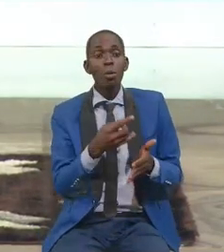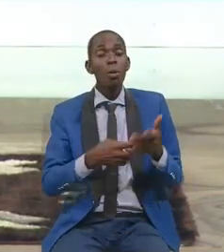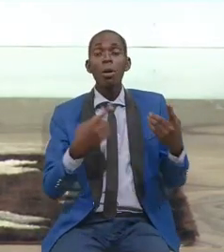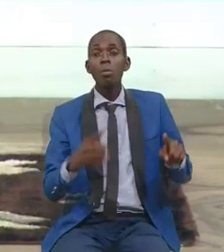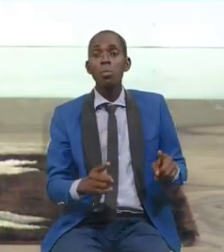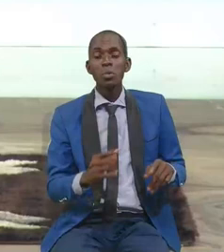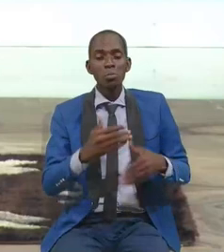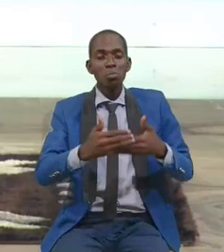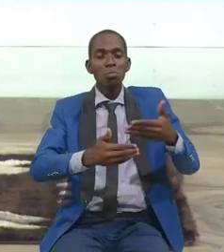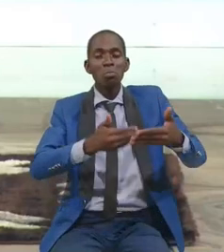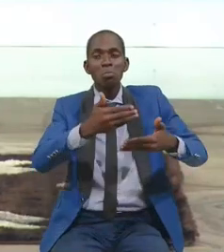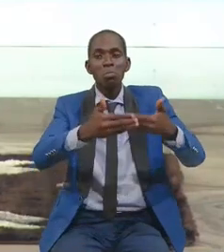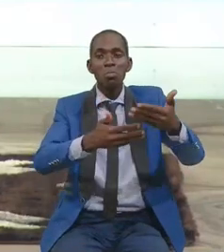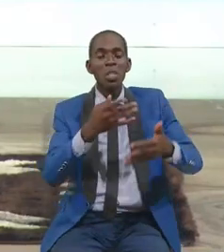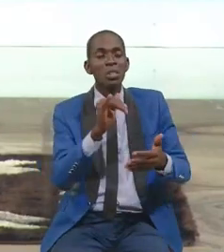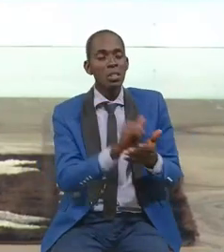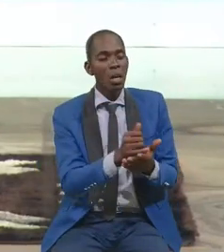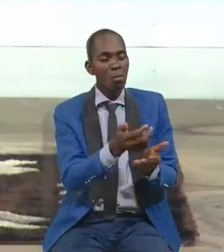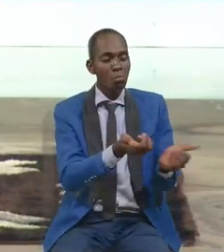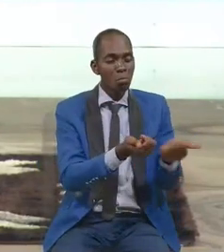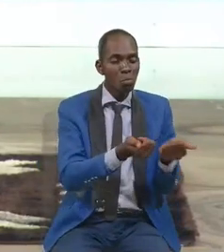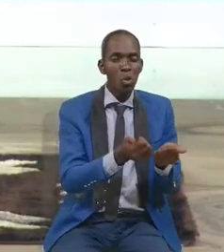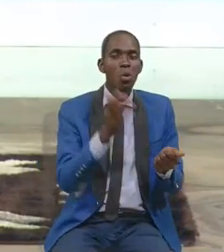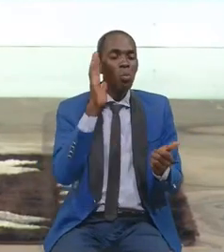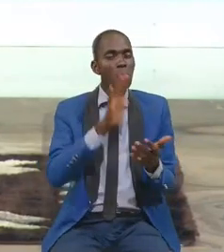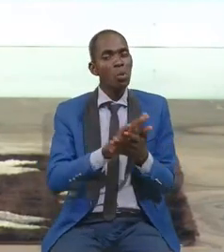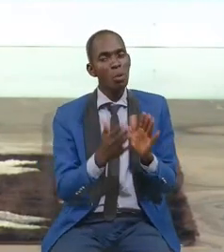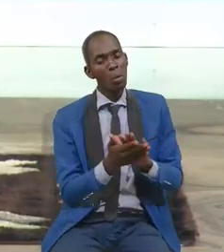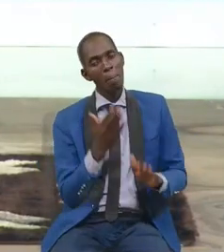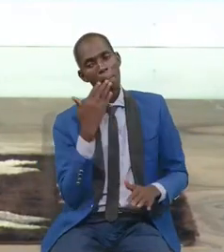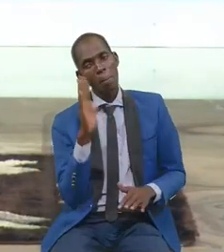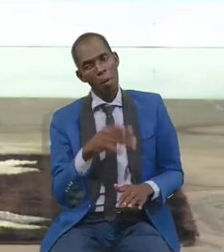se gâter parce que ce sera là obsolète,